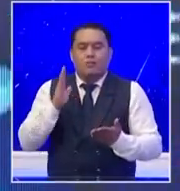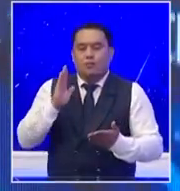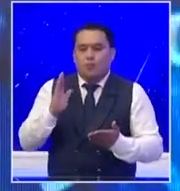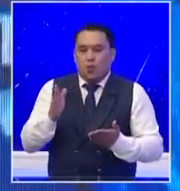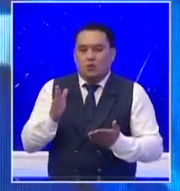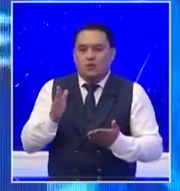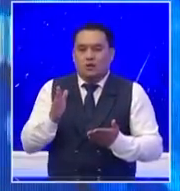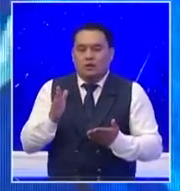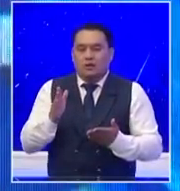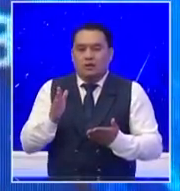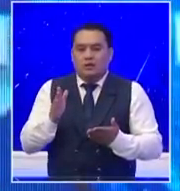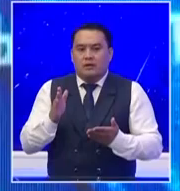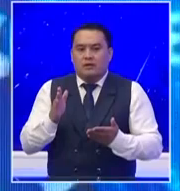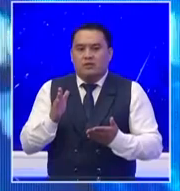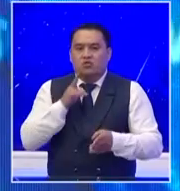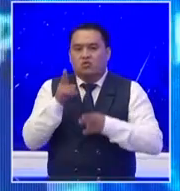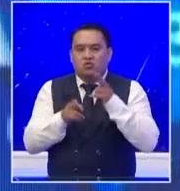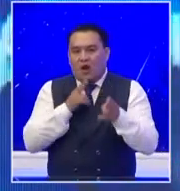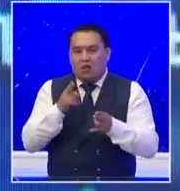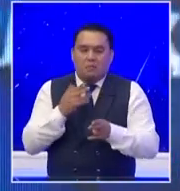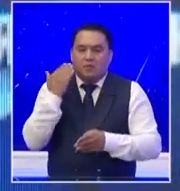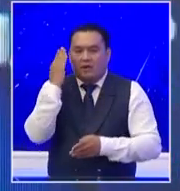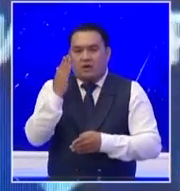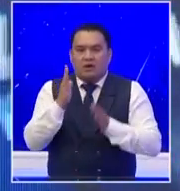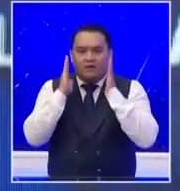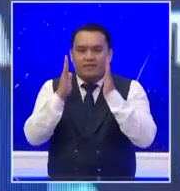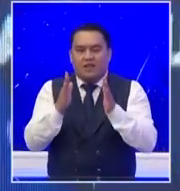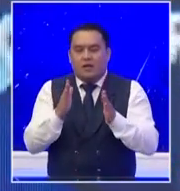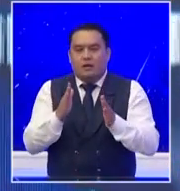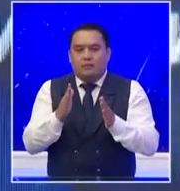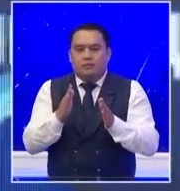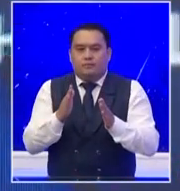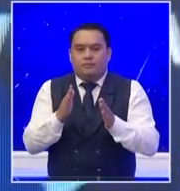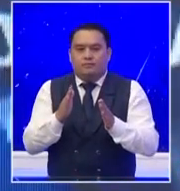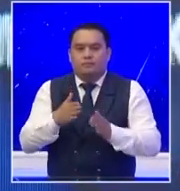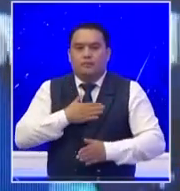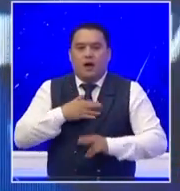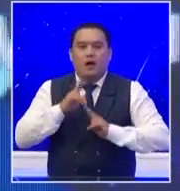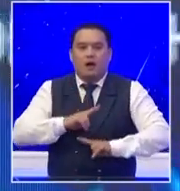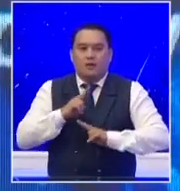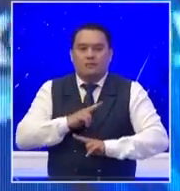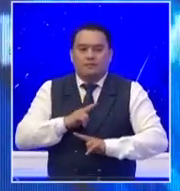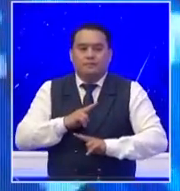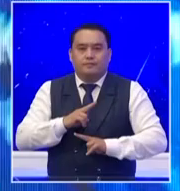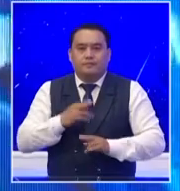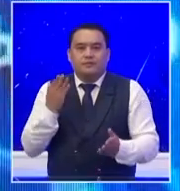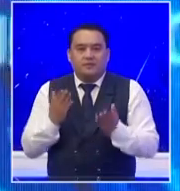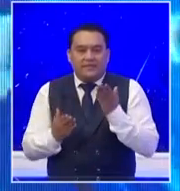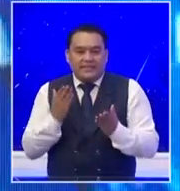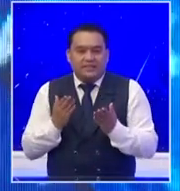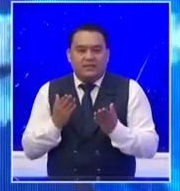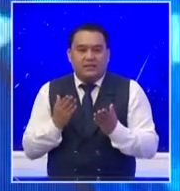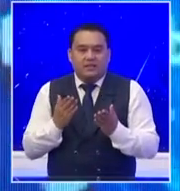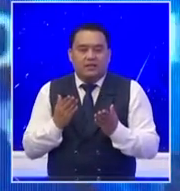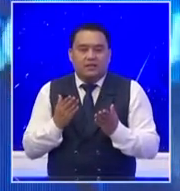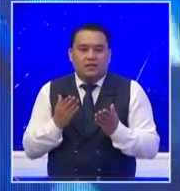Если речь касается критики в отношении меня, в отношении моих коллег, но если, конечно,